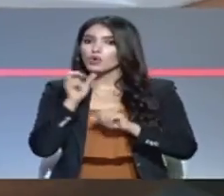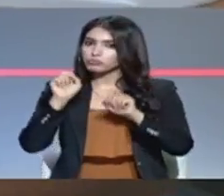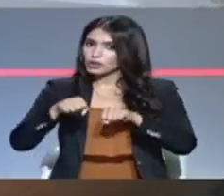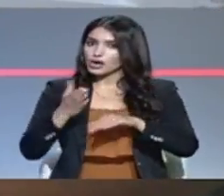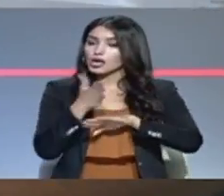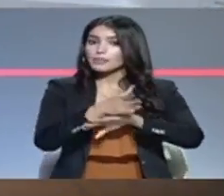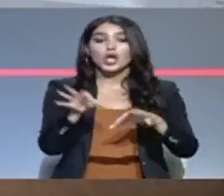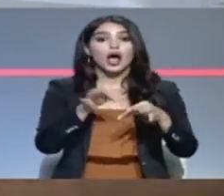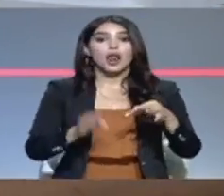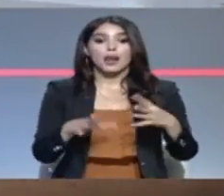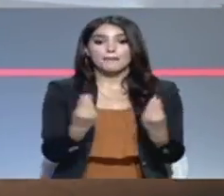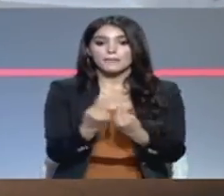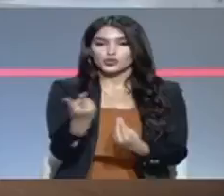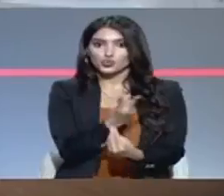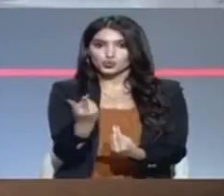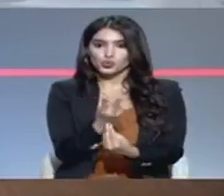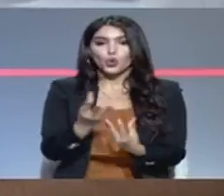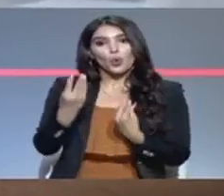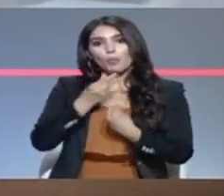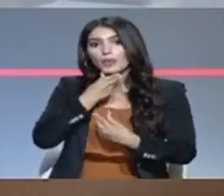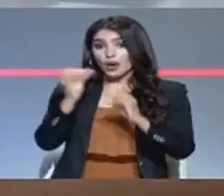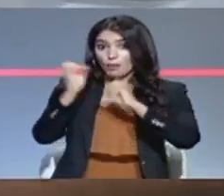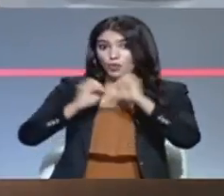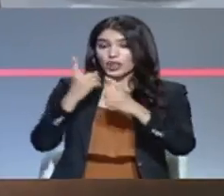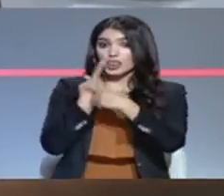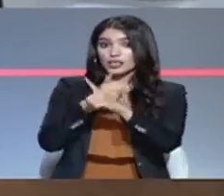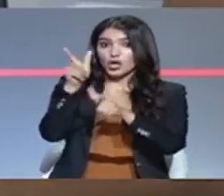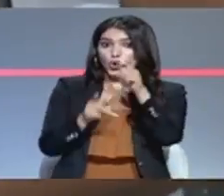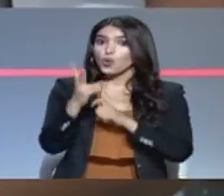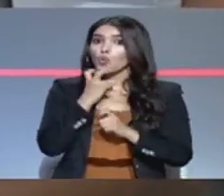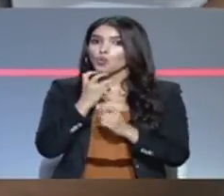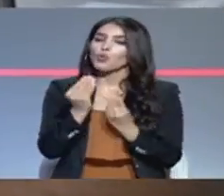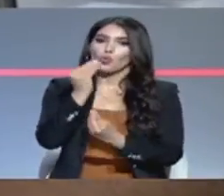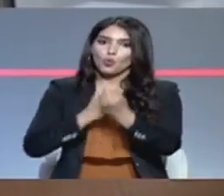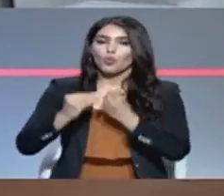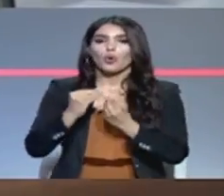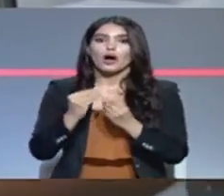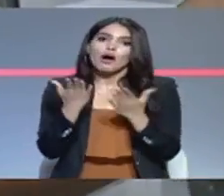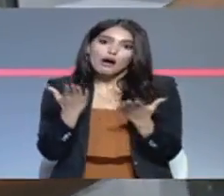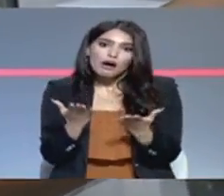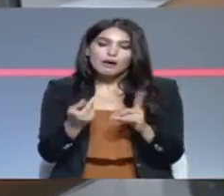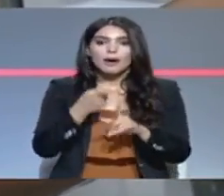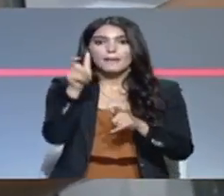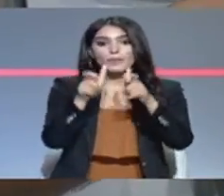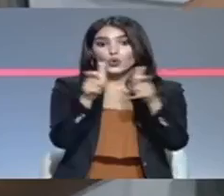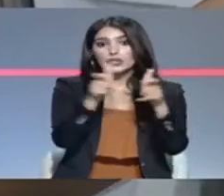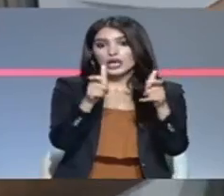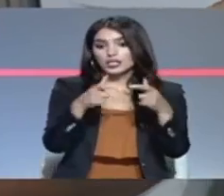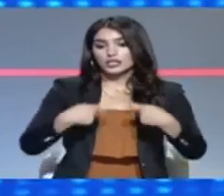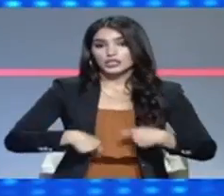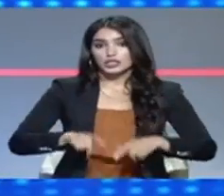حل بالتراضي، وذلك إما عن طريق منظمة الدفاع عن المستهلك أو عن طريق مصالح وزارة